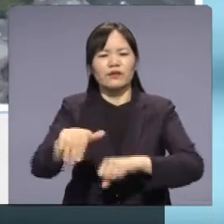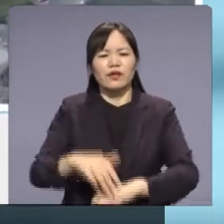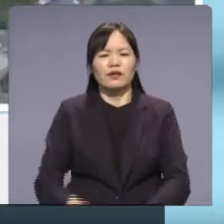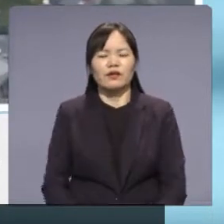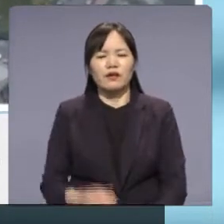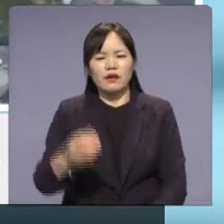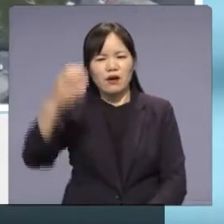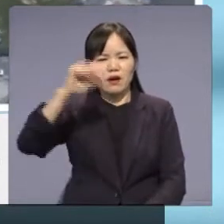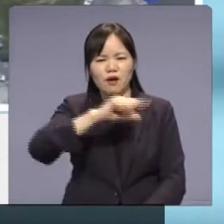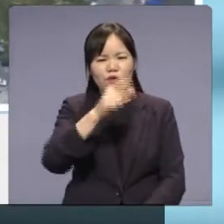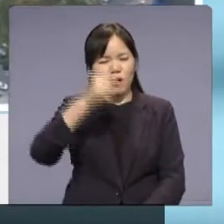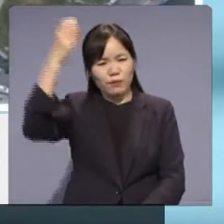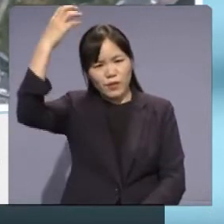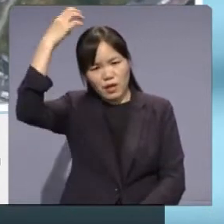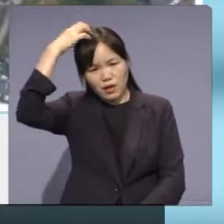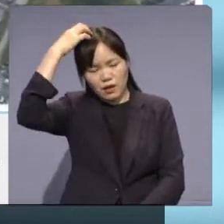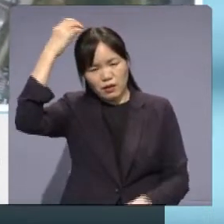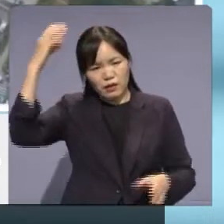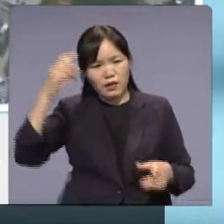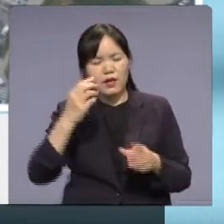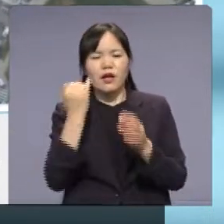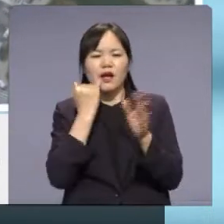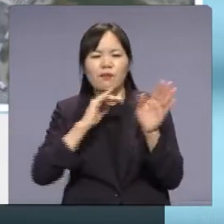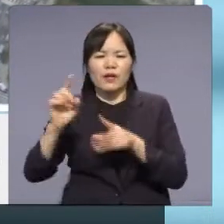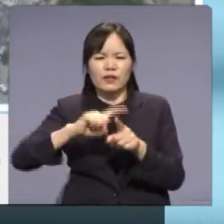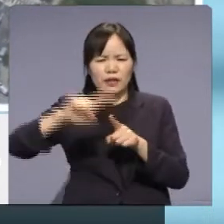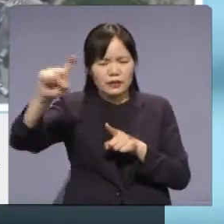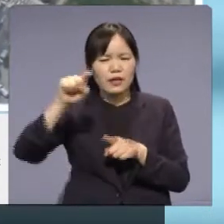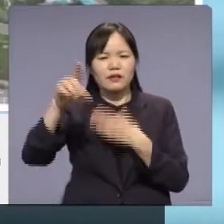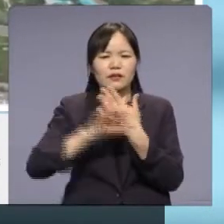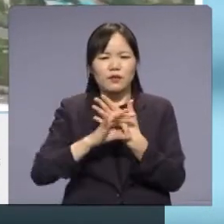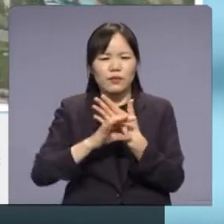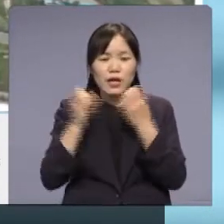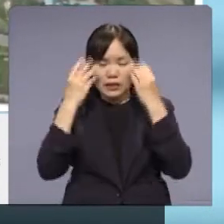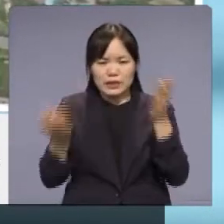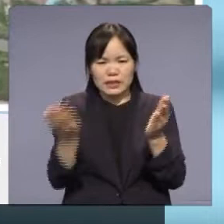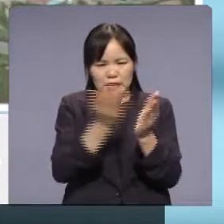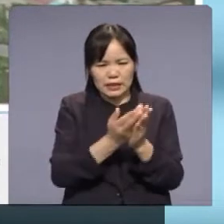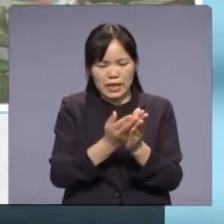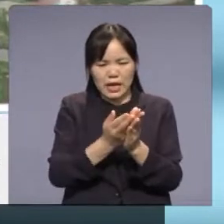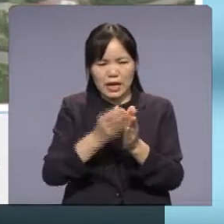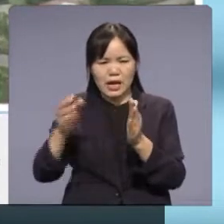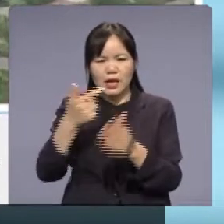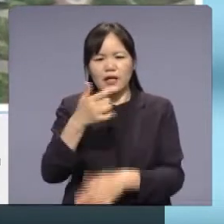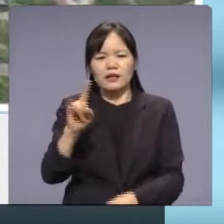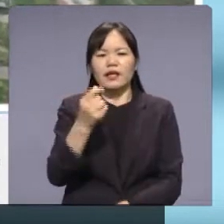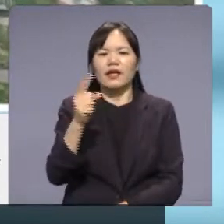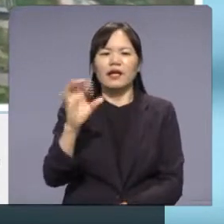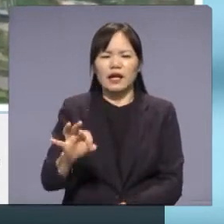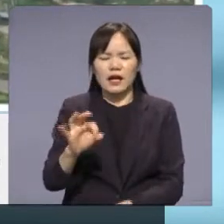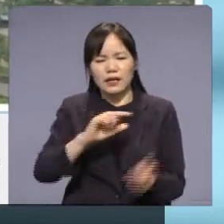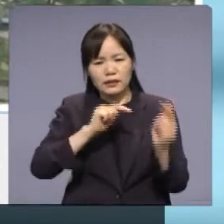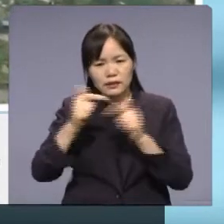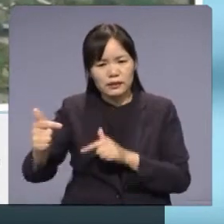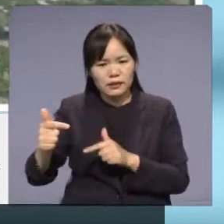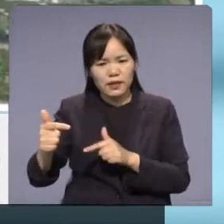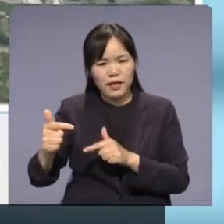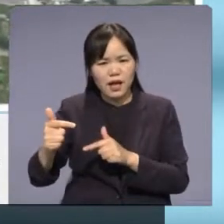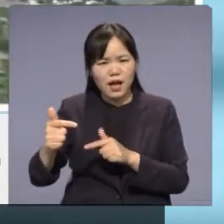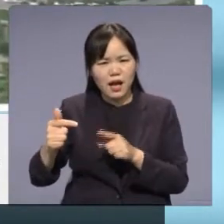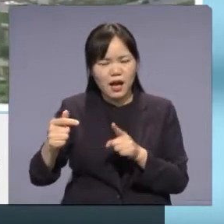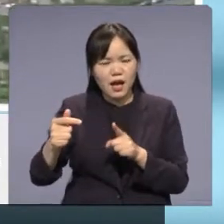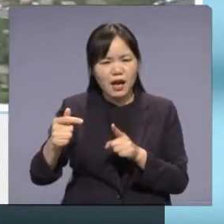관광 케이블카를 하게 되면 신항하고 남항, 내항, 영종으로 이어지는 해양 문화 복합 항만 벨트를 만들 수